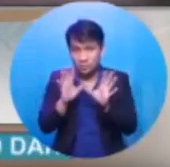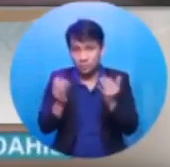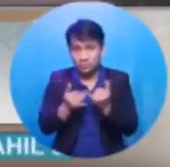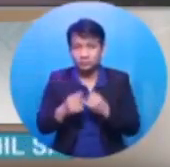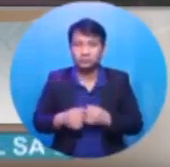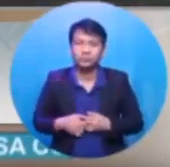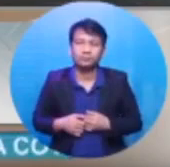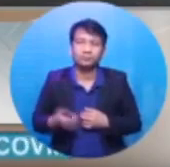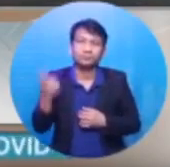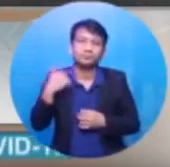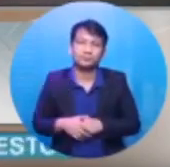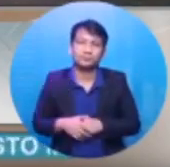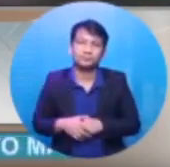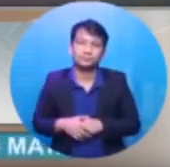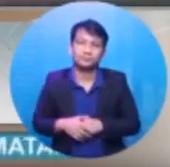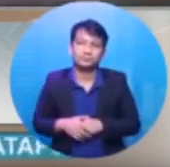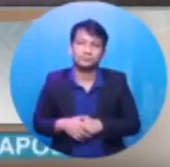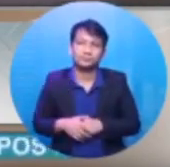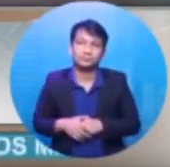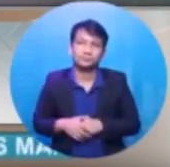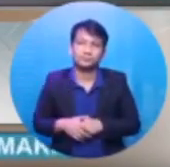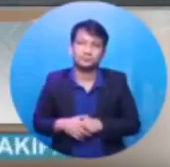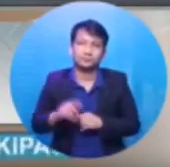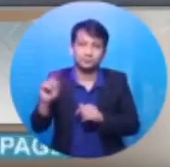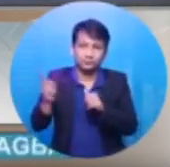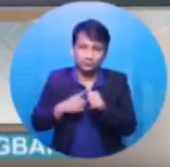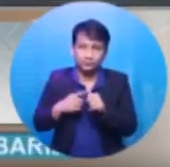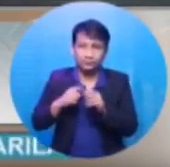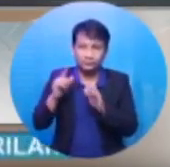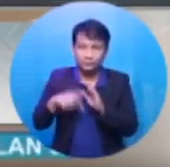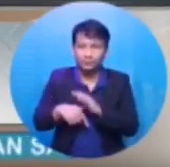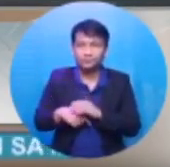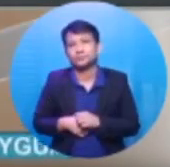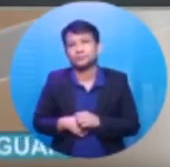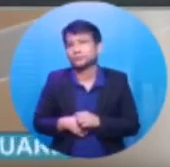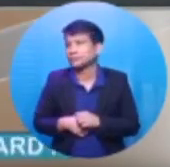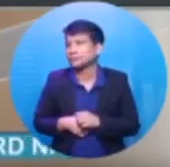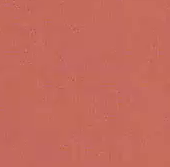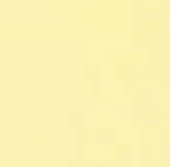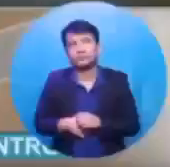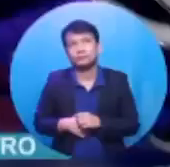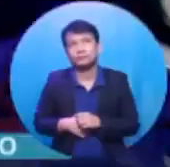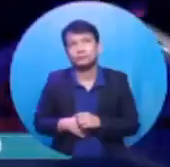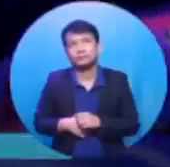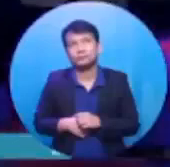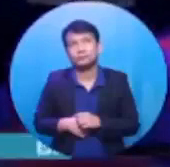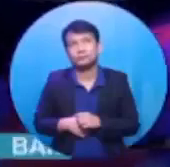pag-aharap? Sa 28 po po. Tawag na si chairman. Unang harap po kami. Carol! Sige, sayaw!